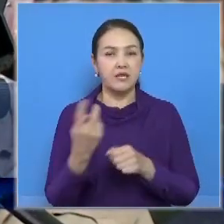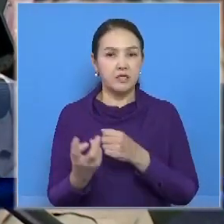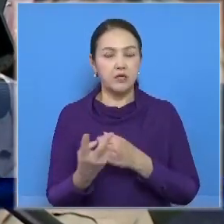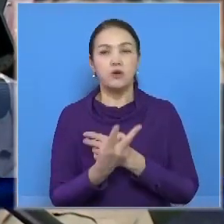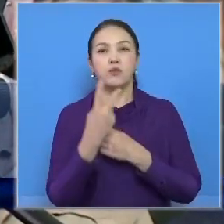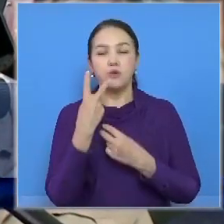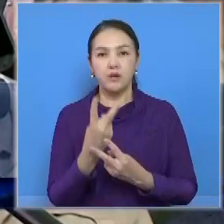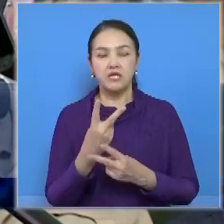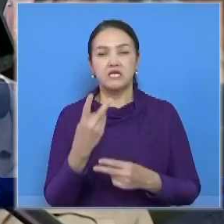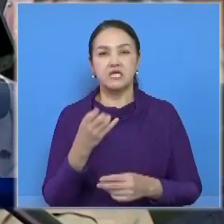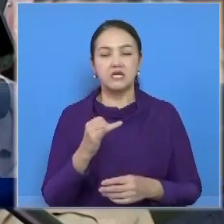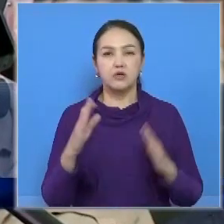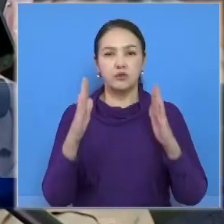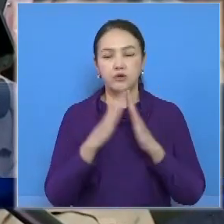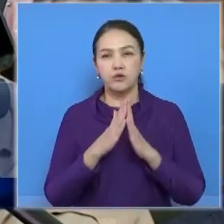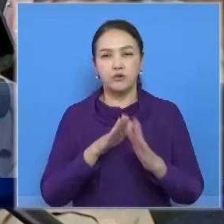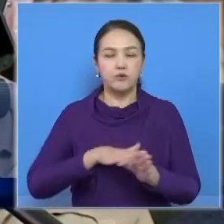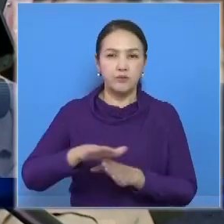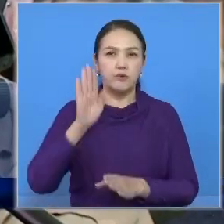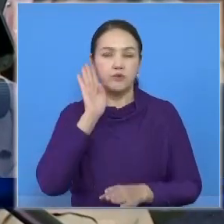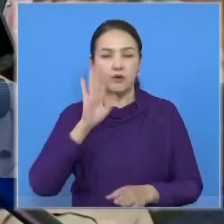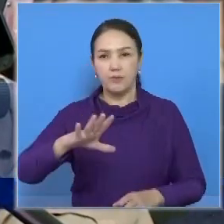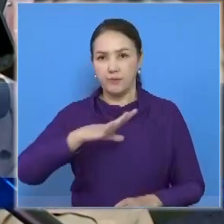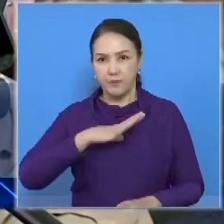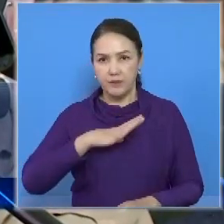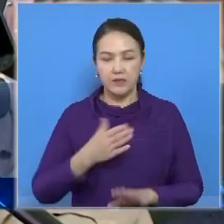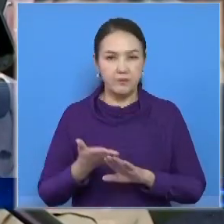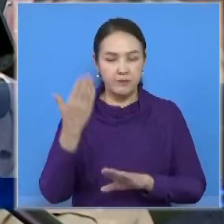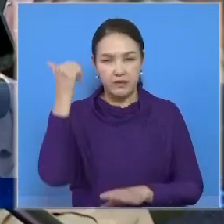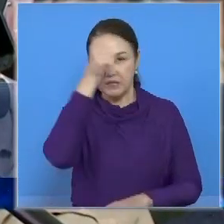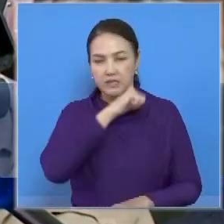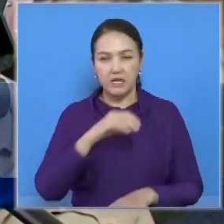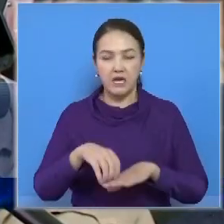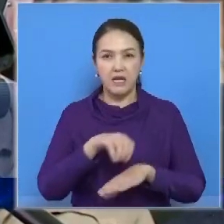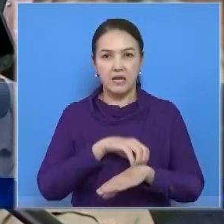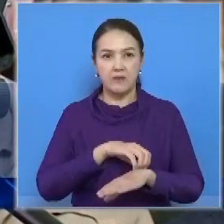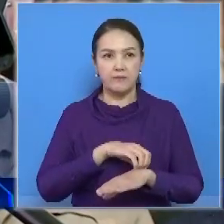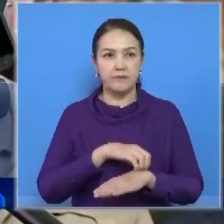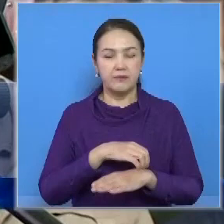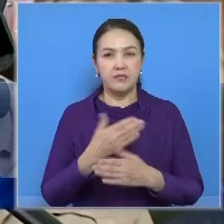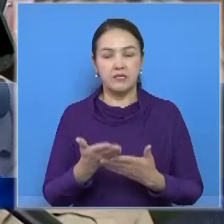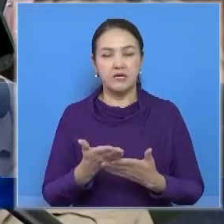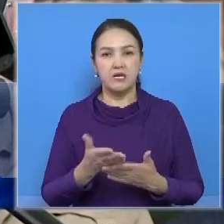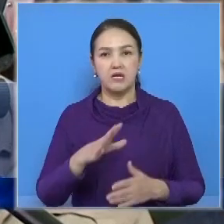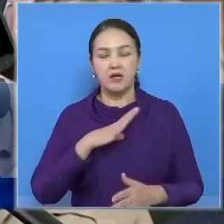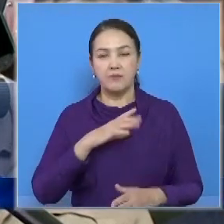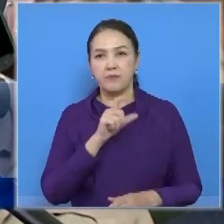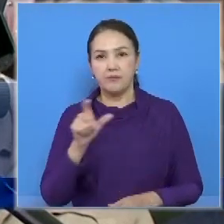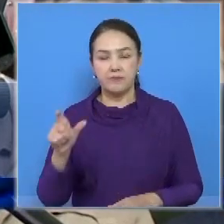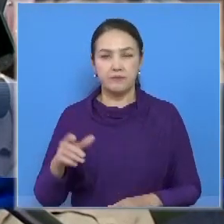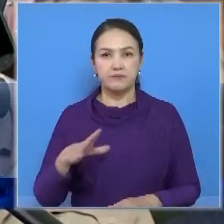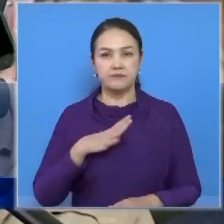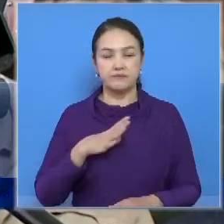отырсыз. 2 жыл қатарынан кеттік осы суға. Былтыр әкім сіздің орныңызда болған азаматша